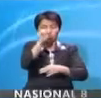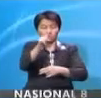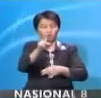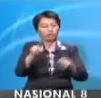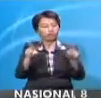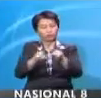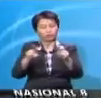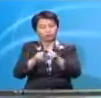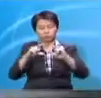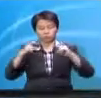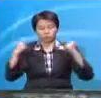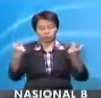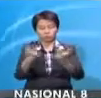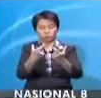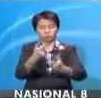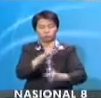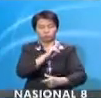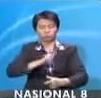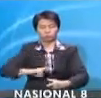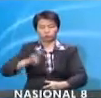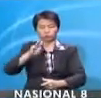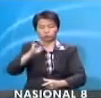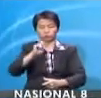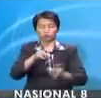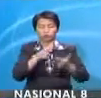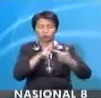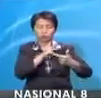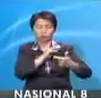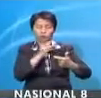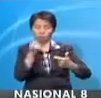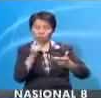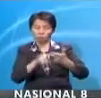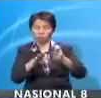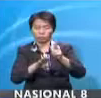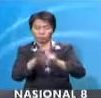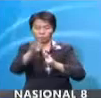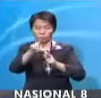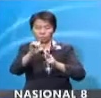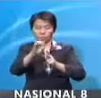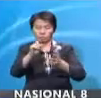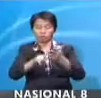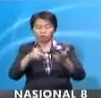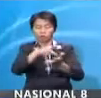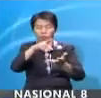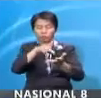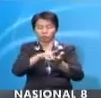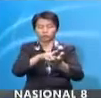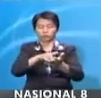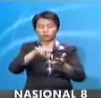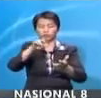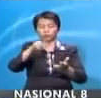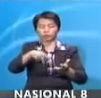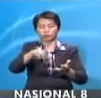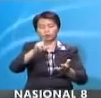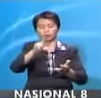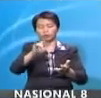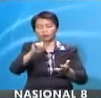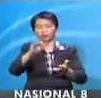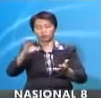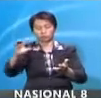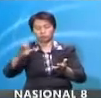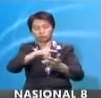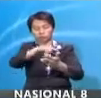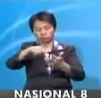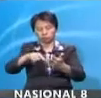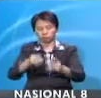usahasama antara kumpulan Raja Wali, Kementerian Keuangan dan Lembaga Pembangunan Langkawi serta Pusat Konvensyen Antarabangsa Langkawi, LICC.